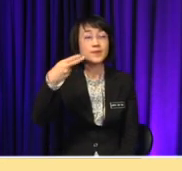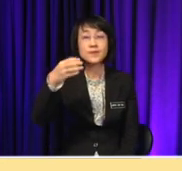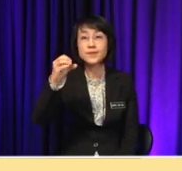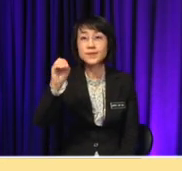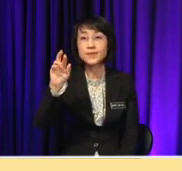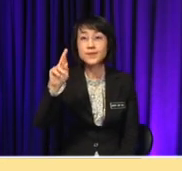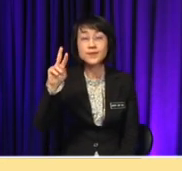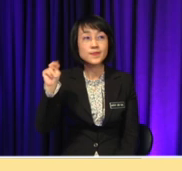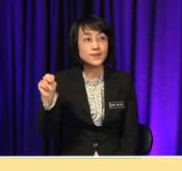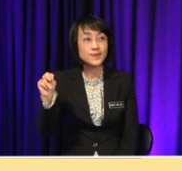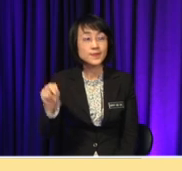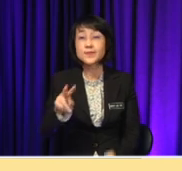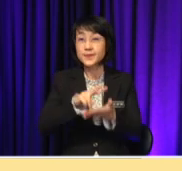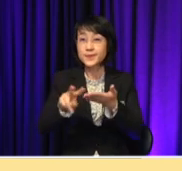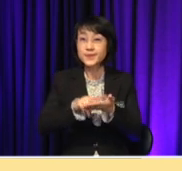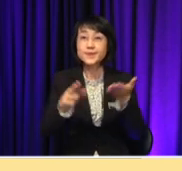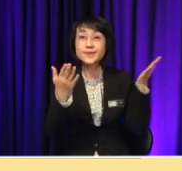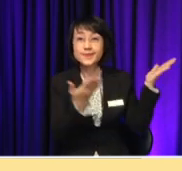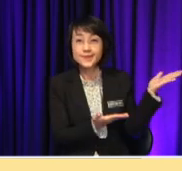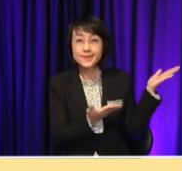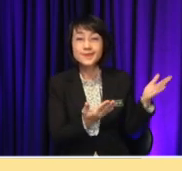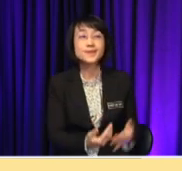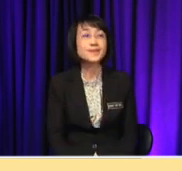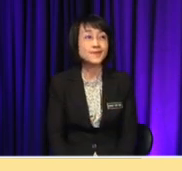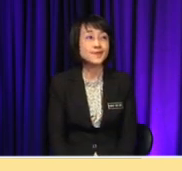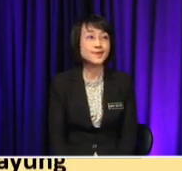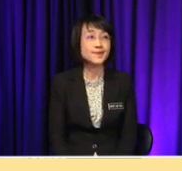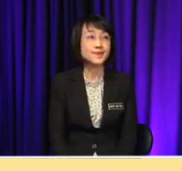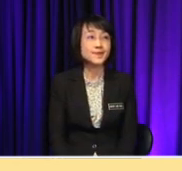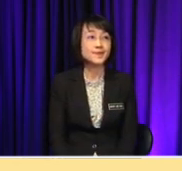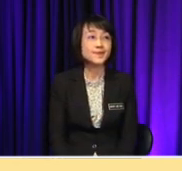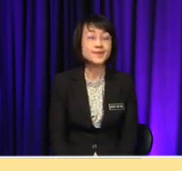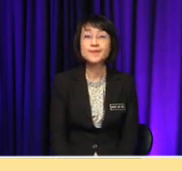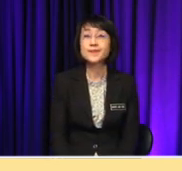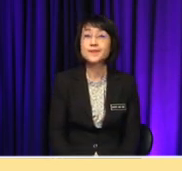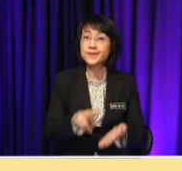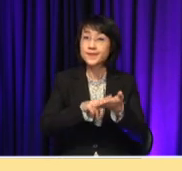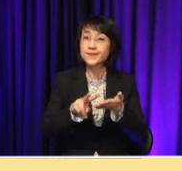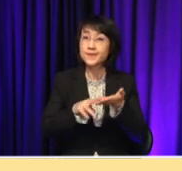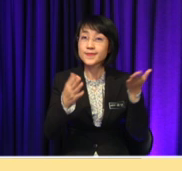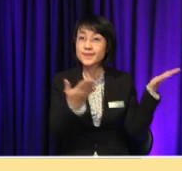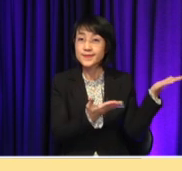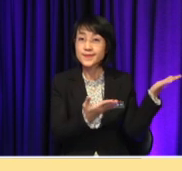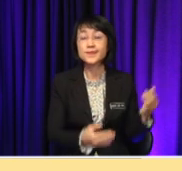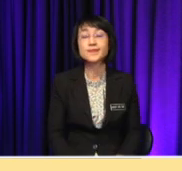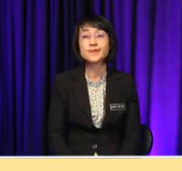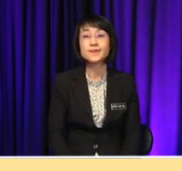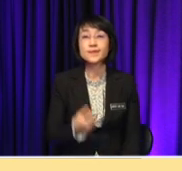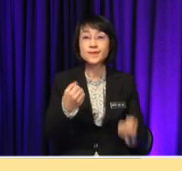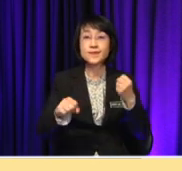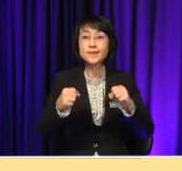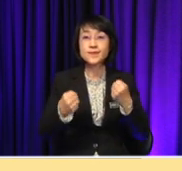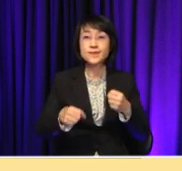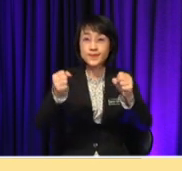dan jong fraw menjadi mahkota pelanggan di bagi Swiss Oke suka lucu Ice dan terjun bebas